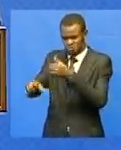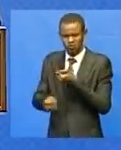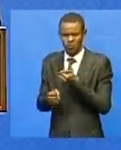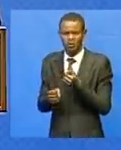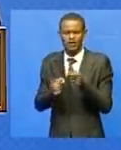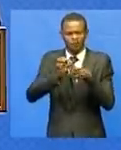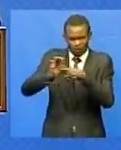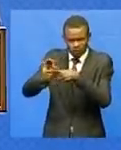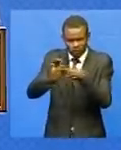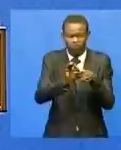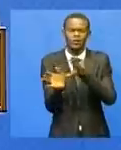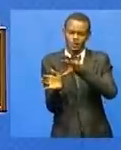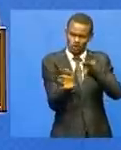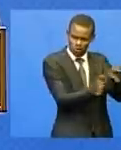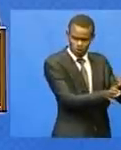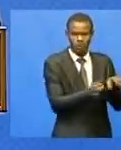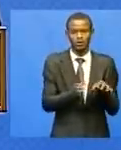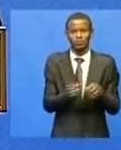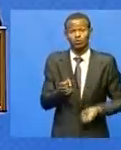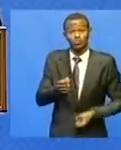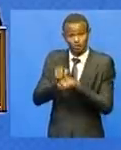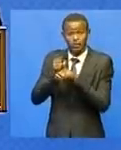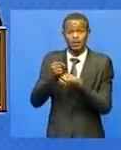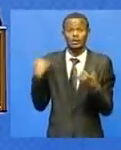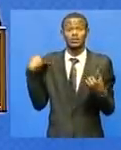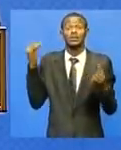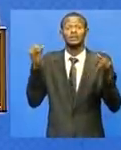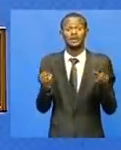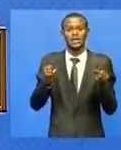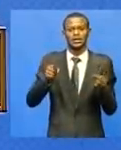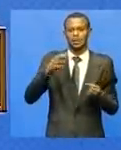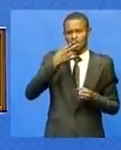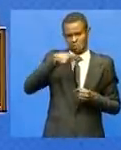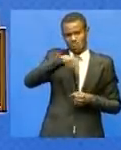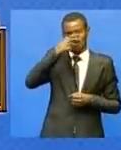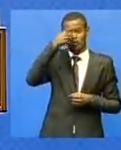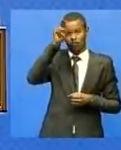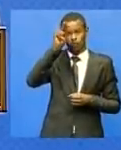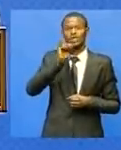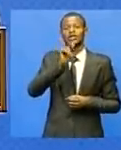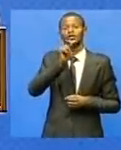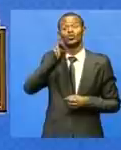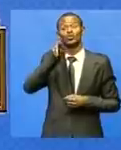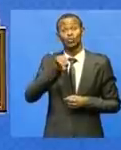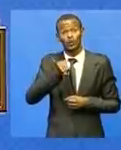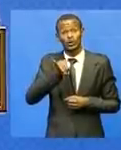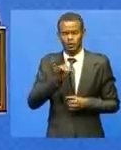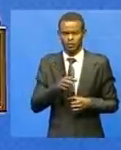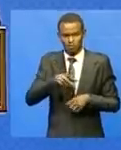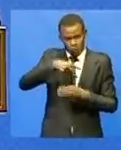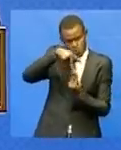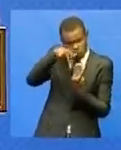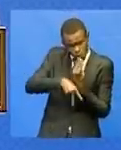accompagner l'état de siège en cours dans les provinces du Nord Kivu et de l'Ituri. Ces programmes permettra, entre autres, d'assurer